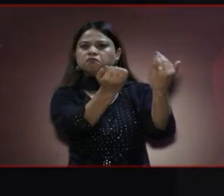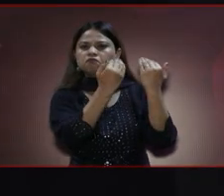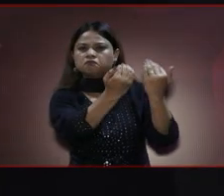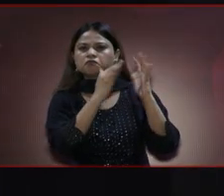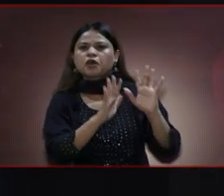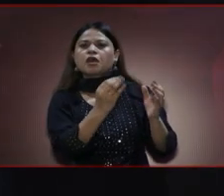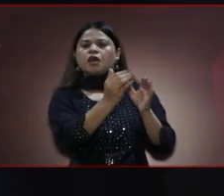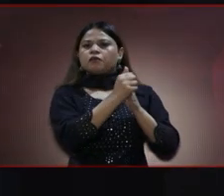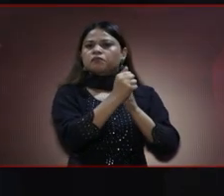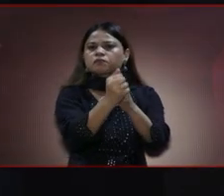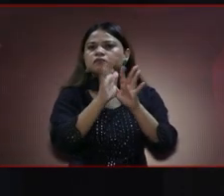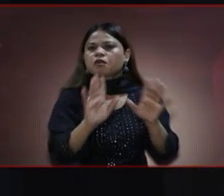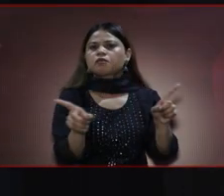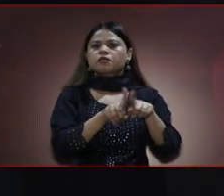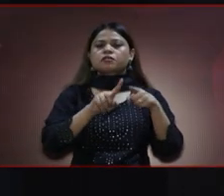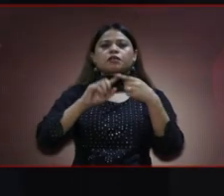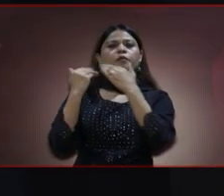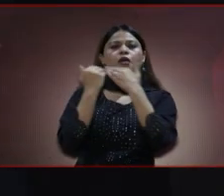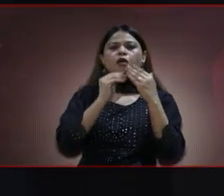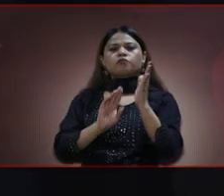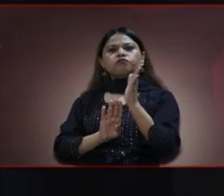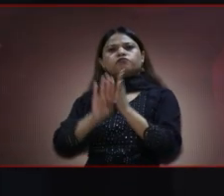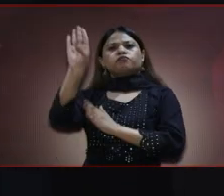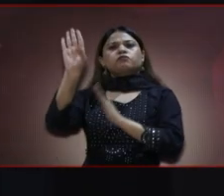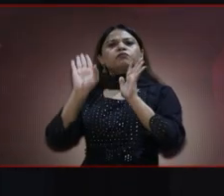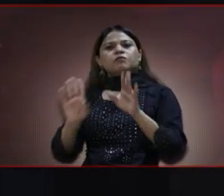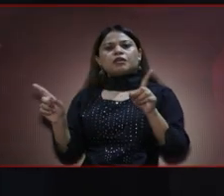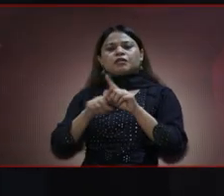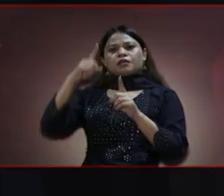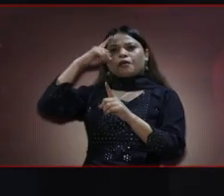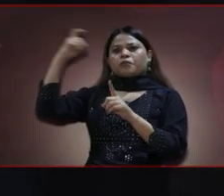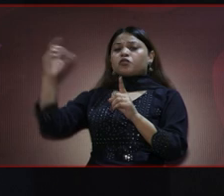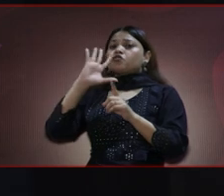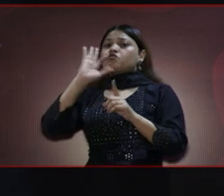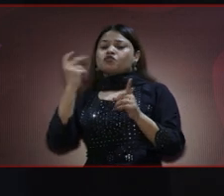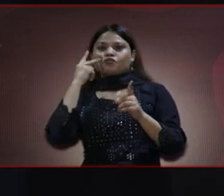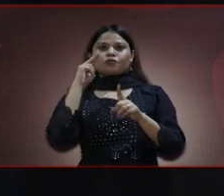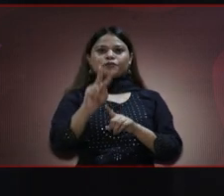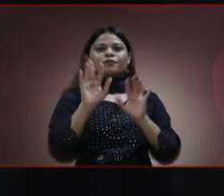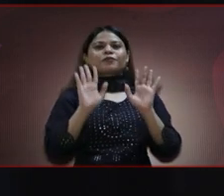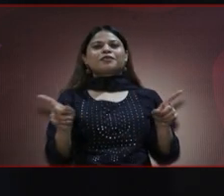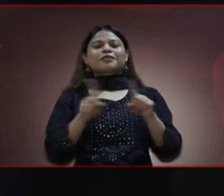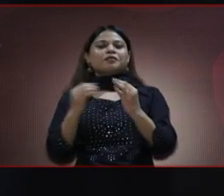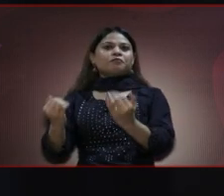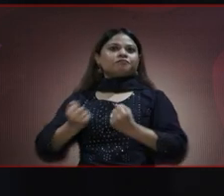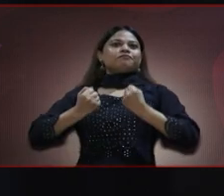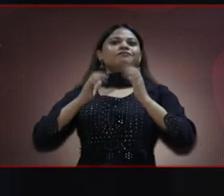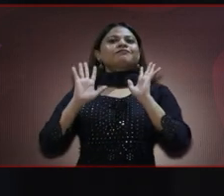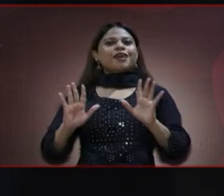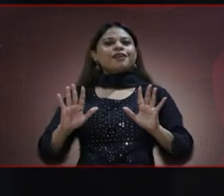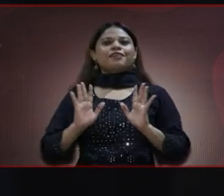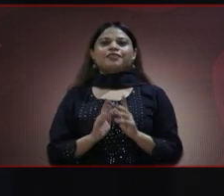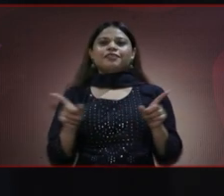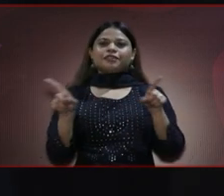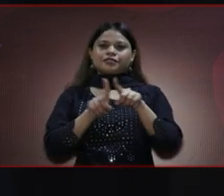तक पहुंचाने की दूरदर्शी परिकल्पना को साकार होते देखना हम सभी के लिए प्रेरणादायक है। अब मैं